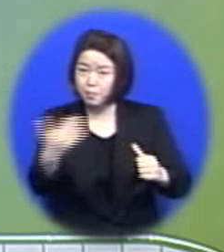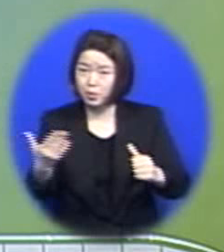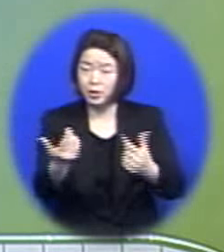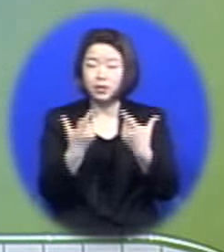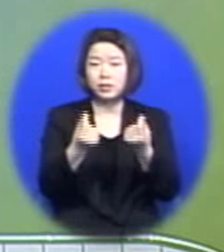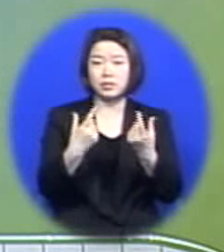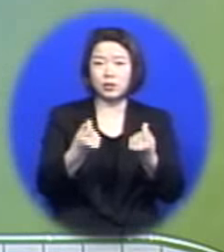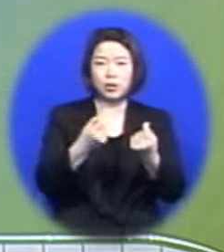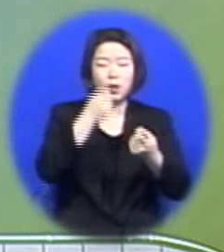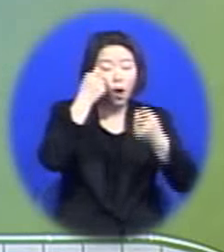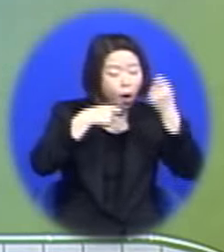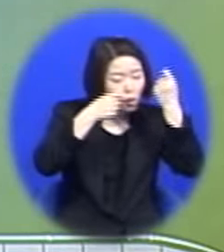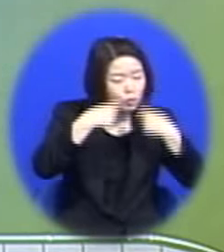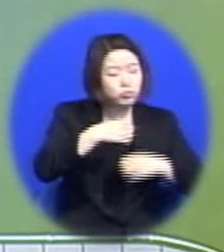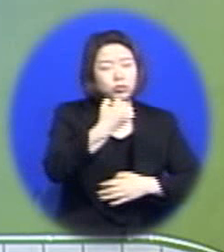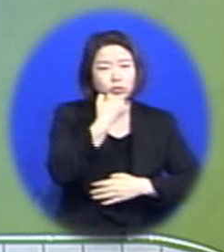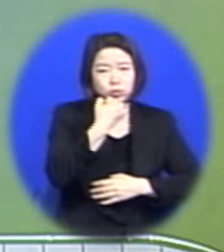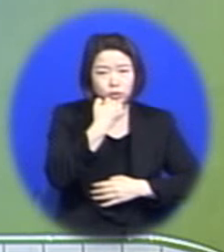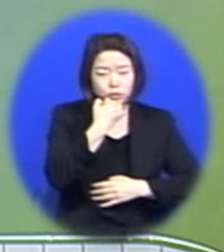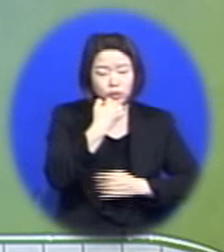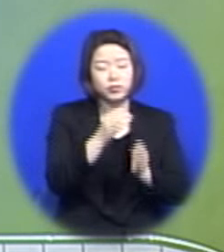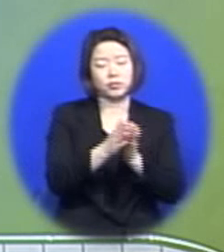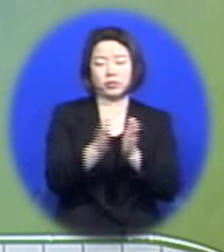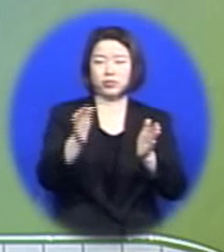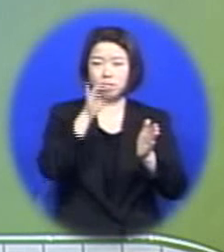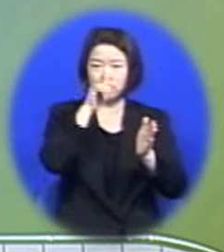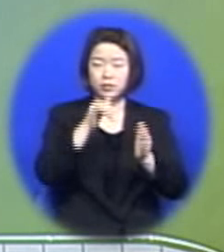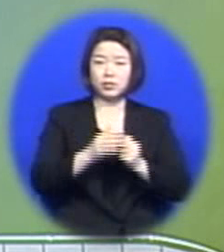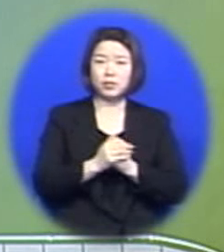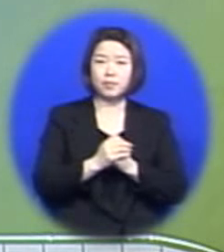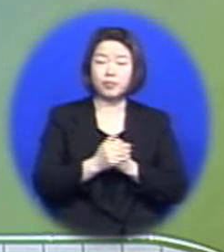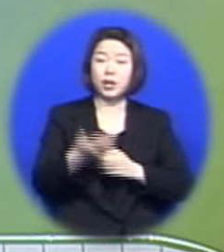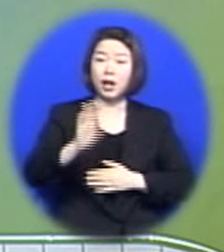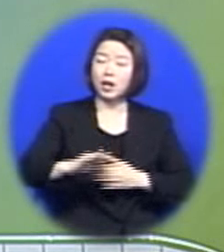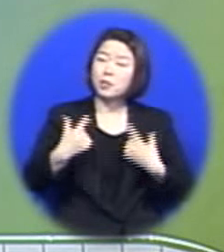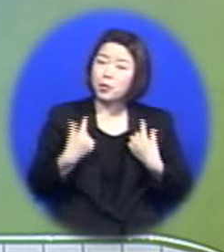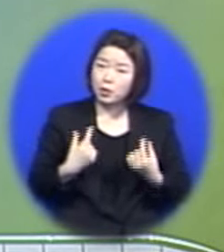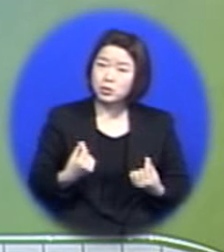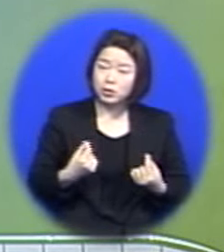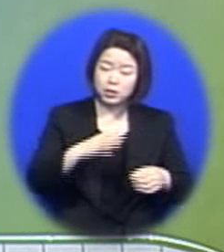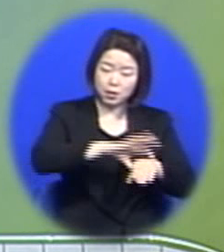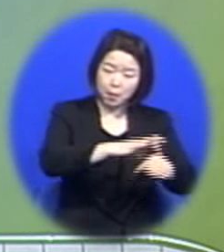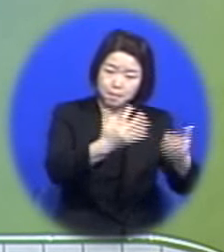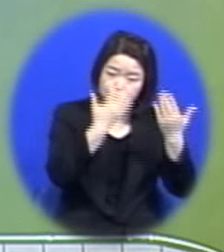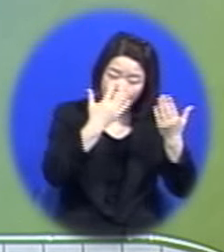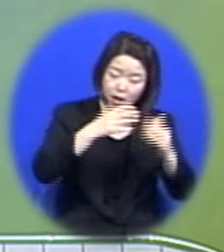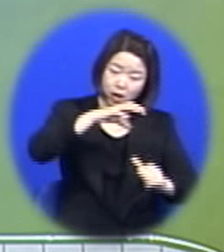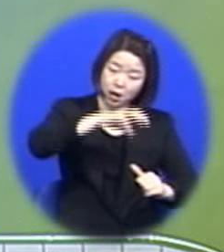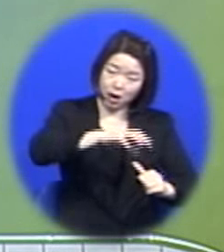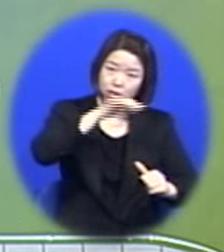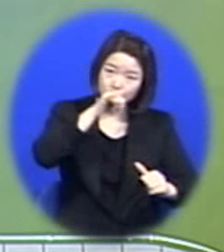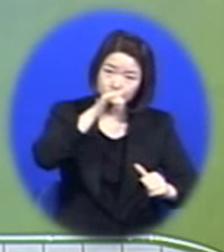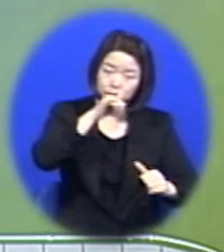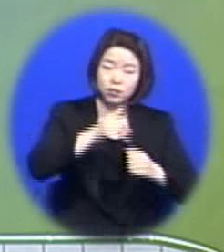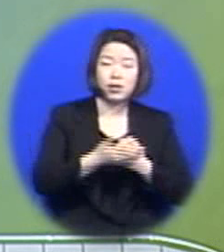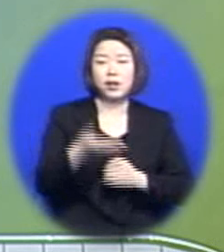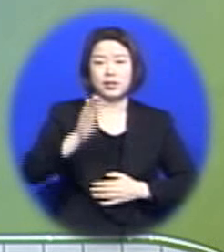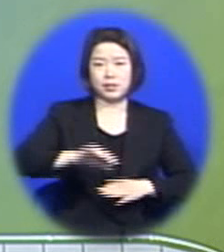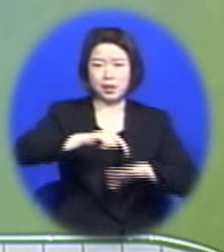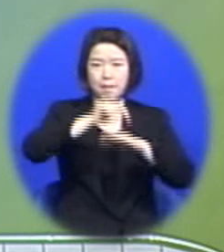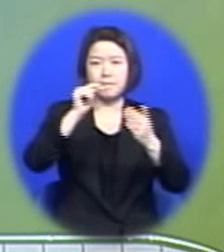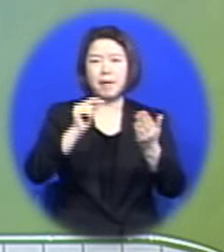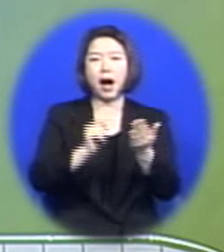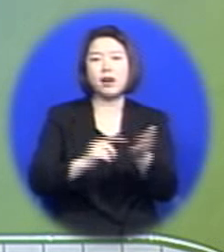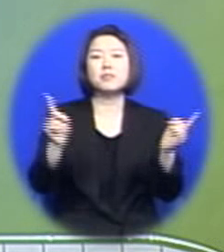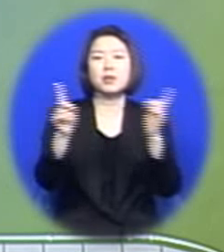그렇게 울기도 하고 웃기도 했다는. 여전히 그들은 포로 수용소에 갇혀 있는 거죠. 그런데 마음이